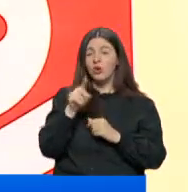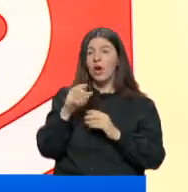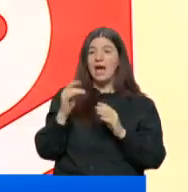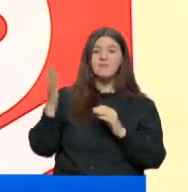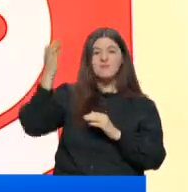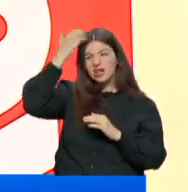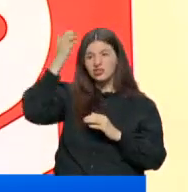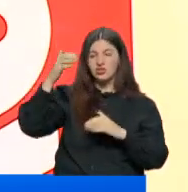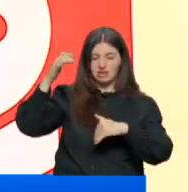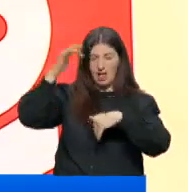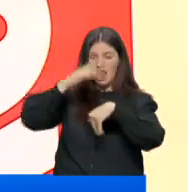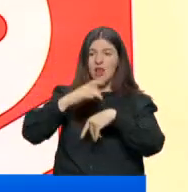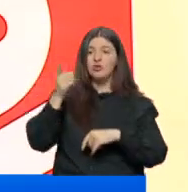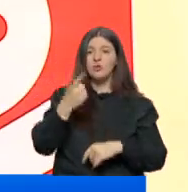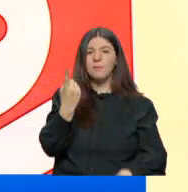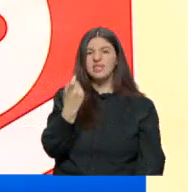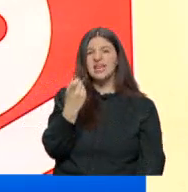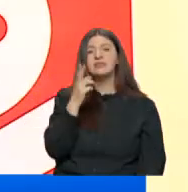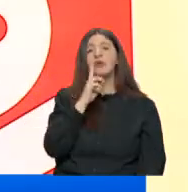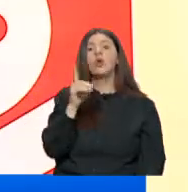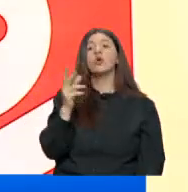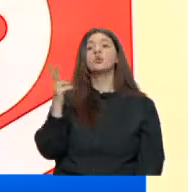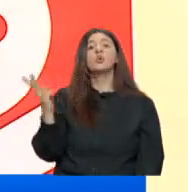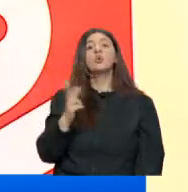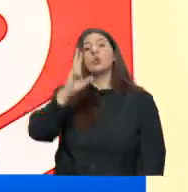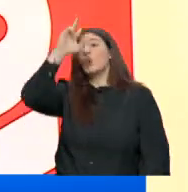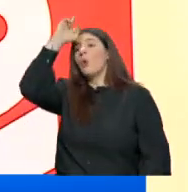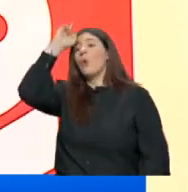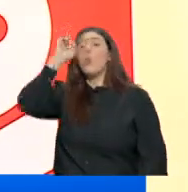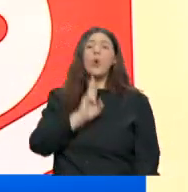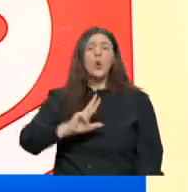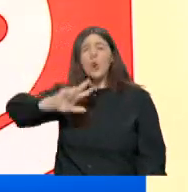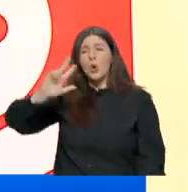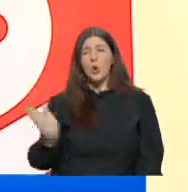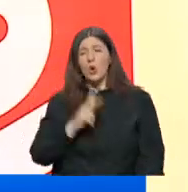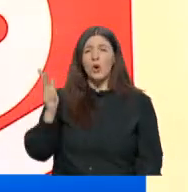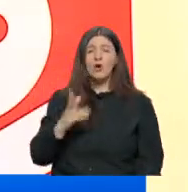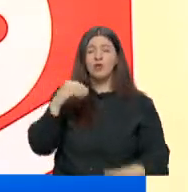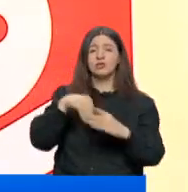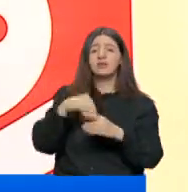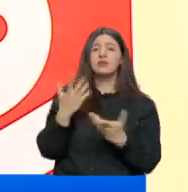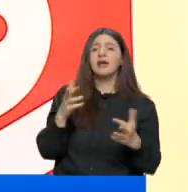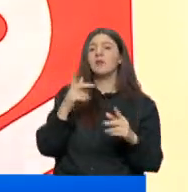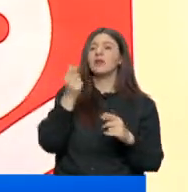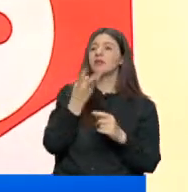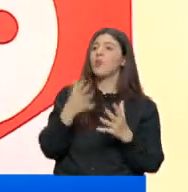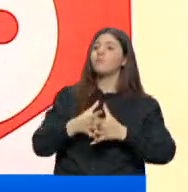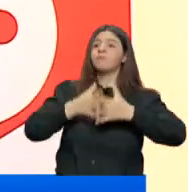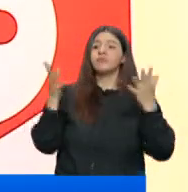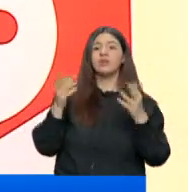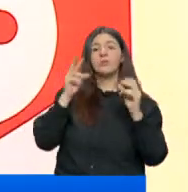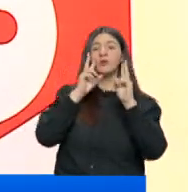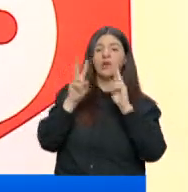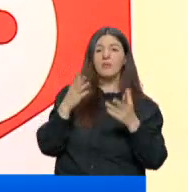en tepedeki en zengin %1 var ya, onlar çok zengin oluyorlar. Onlar çok zengin oldukları için sanki rakamlar büyümüş gibi